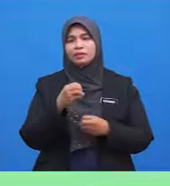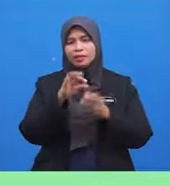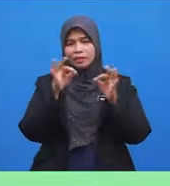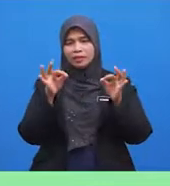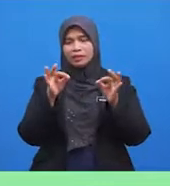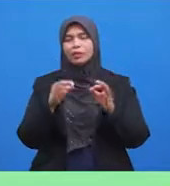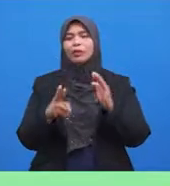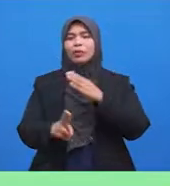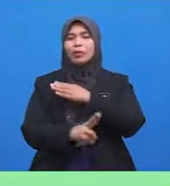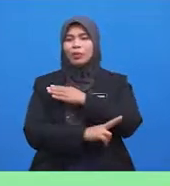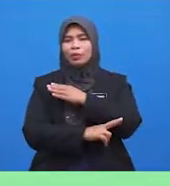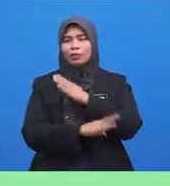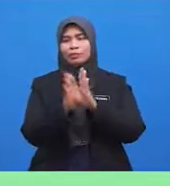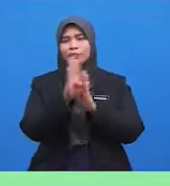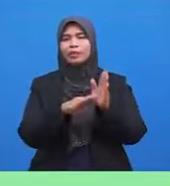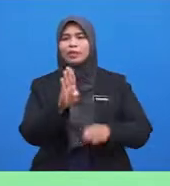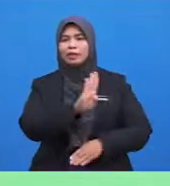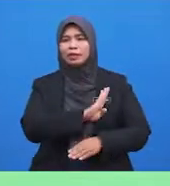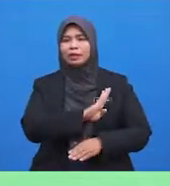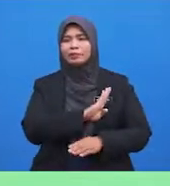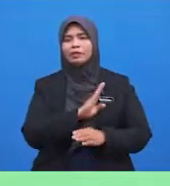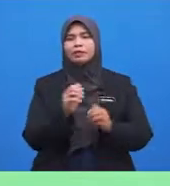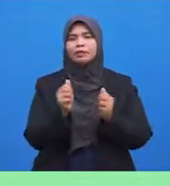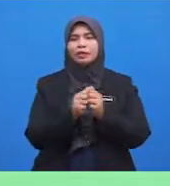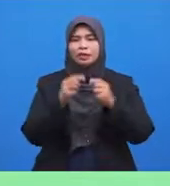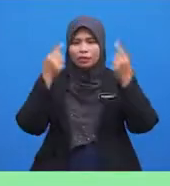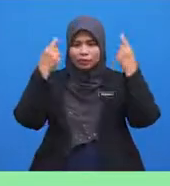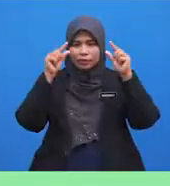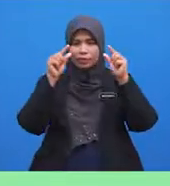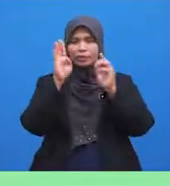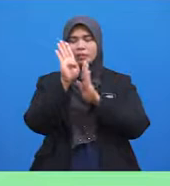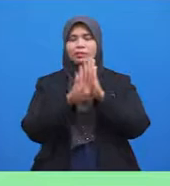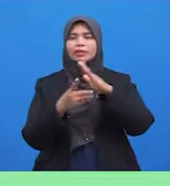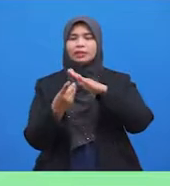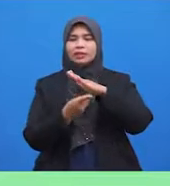menyatakan hukum beradab dengan guru